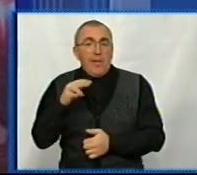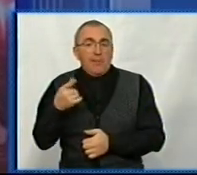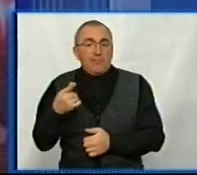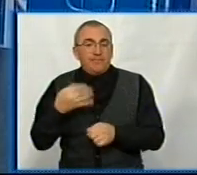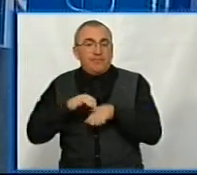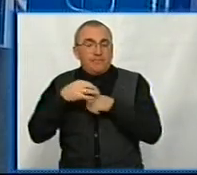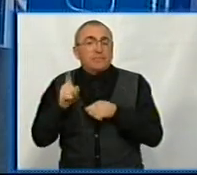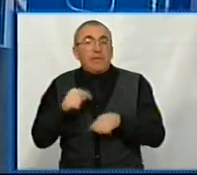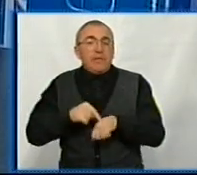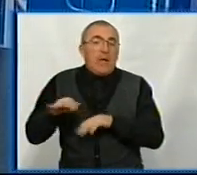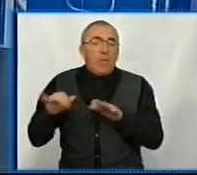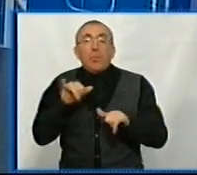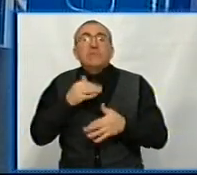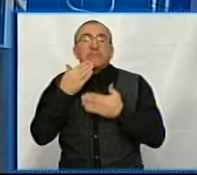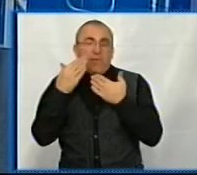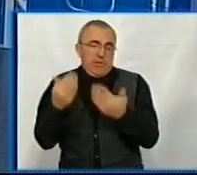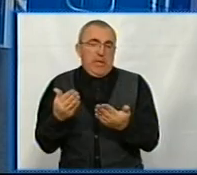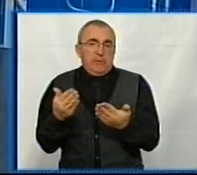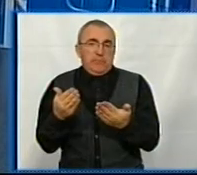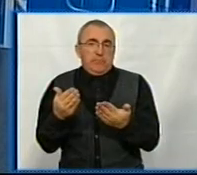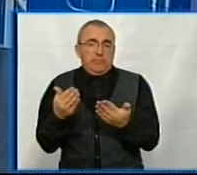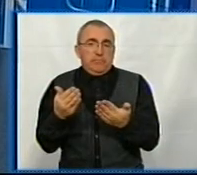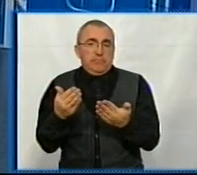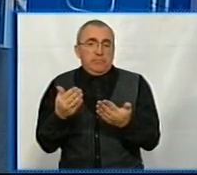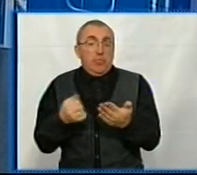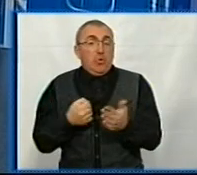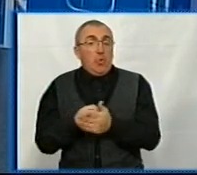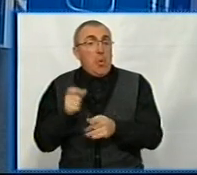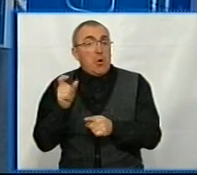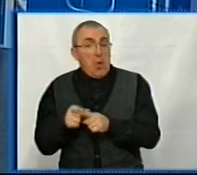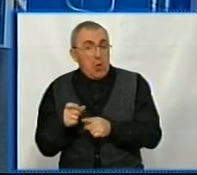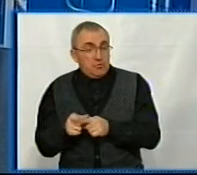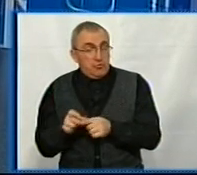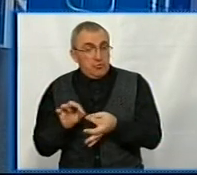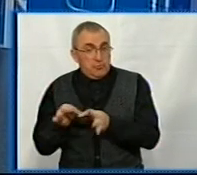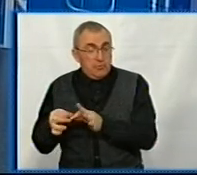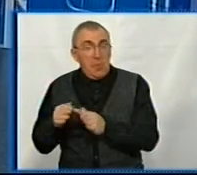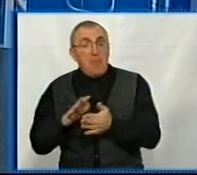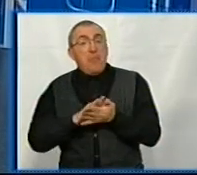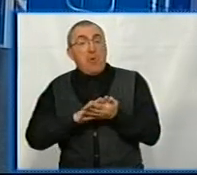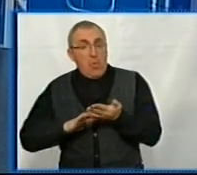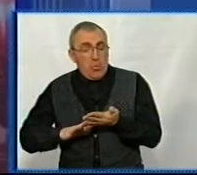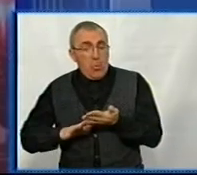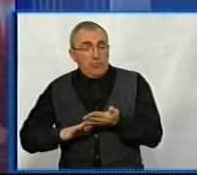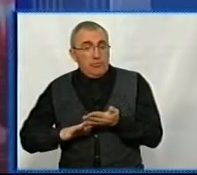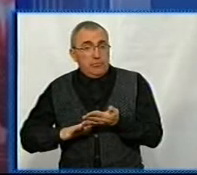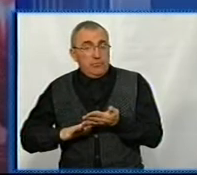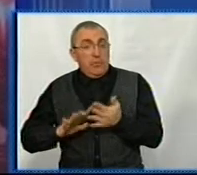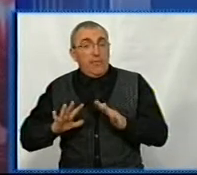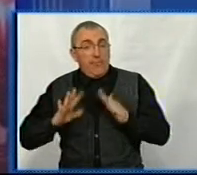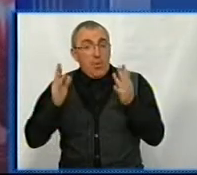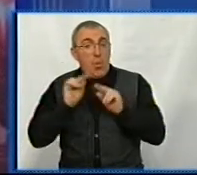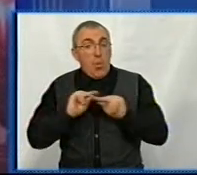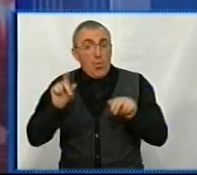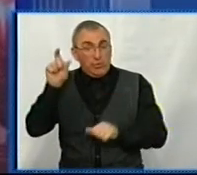насильства. Як реагувати, куди звертатися? До речі, в продовження. Випадок з